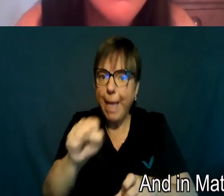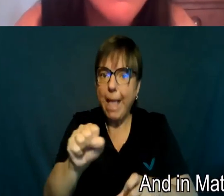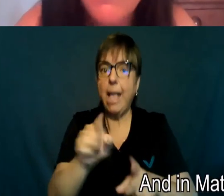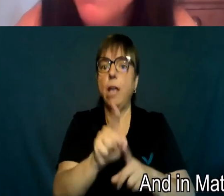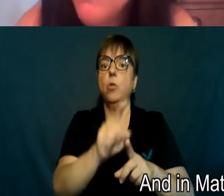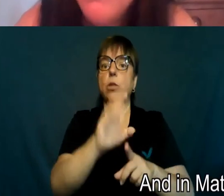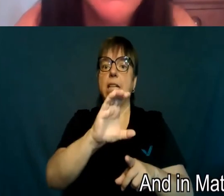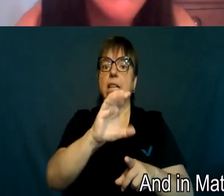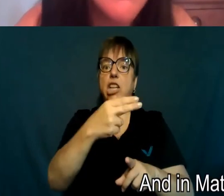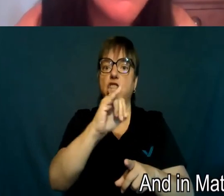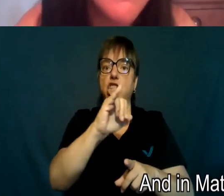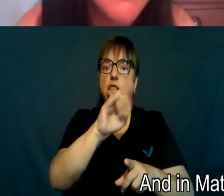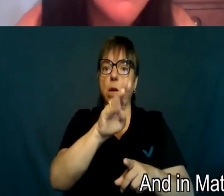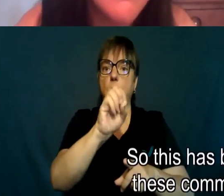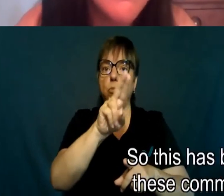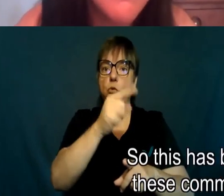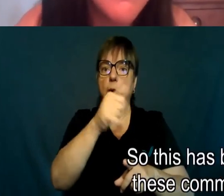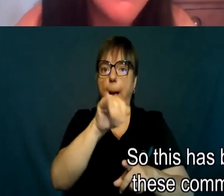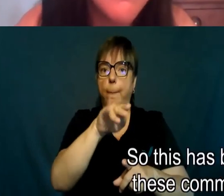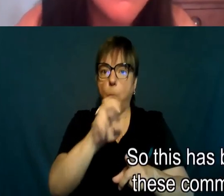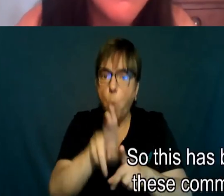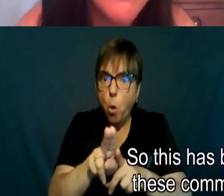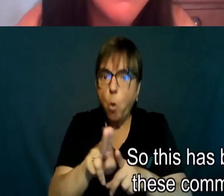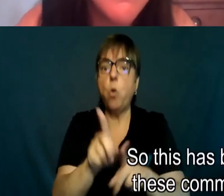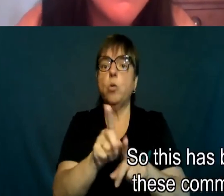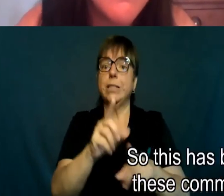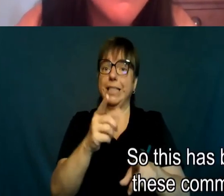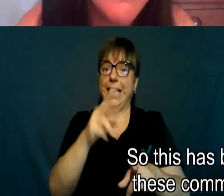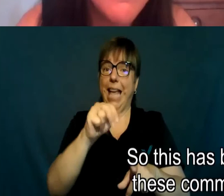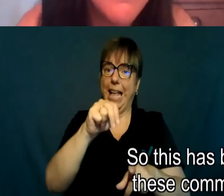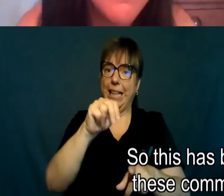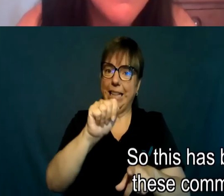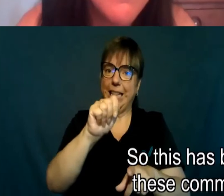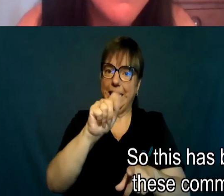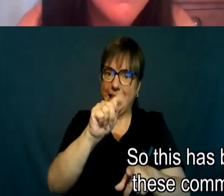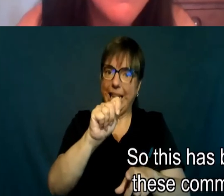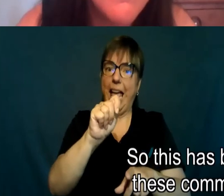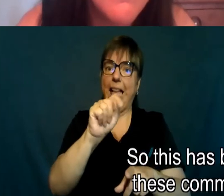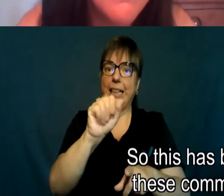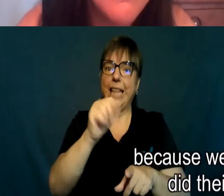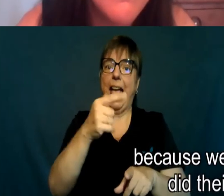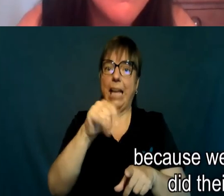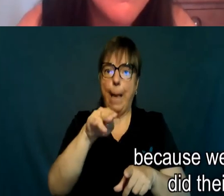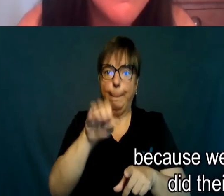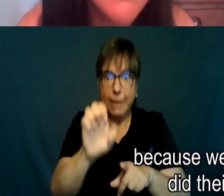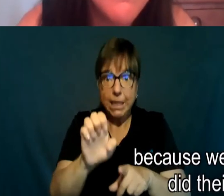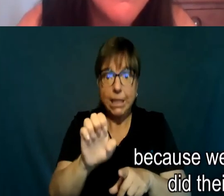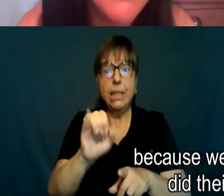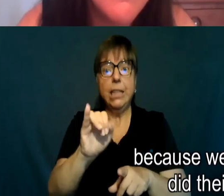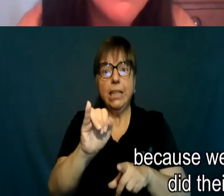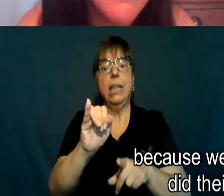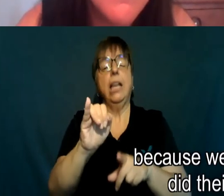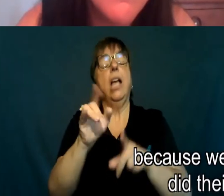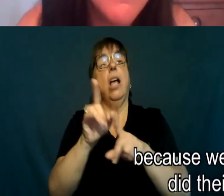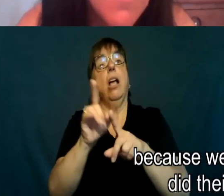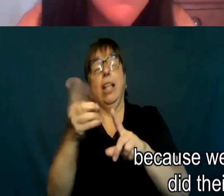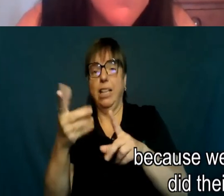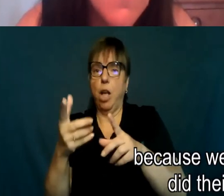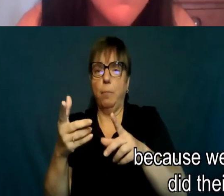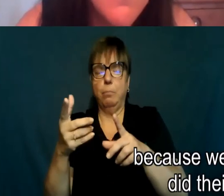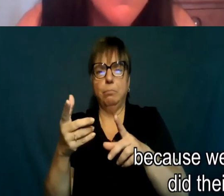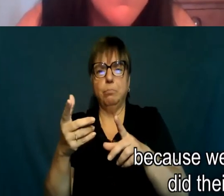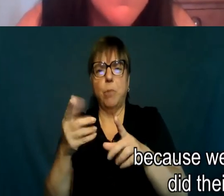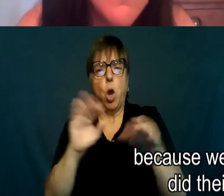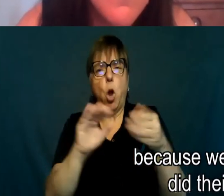Donc, à Matagami aussi. Donc, ça a rapproché un peu de ces communautés-là parce que depuis quelques décennies,